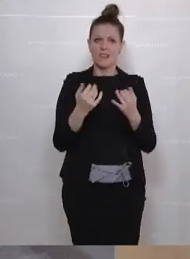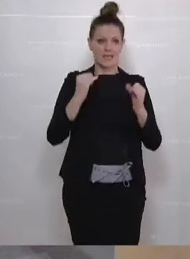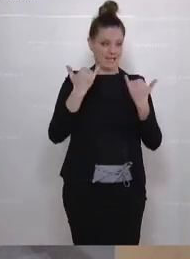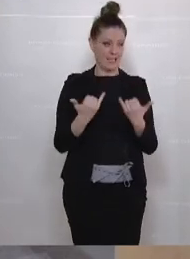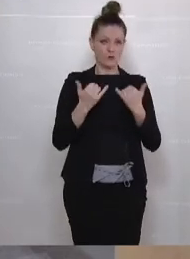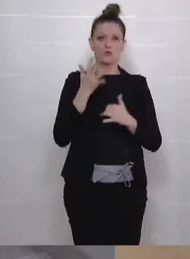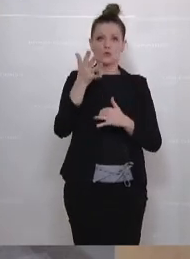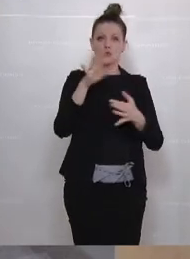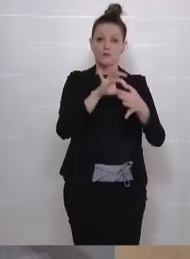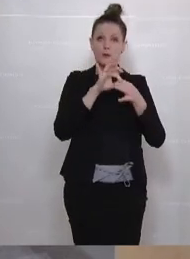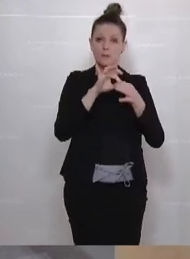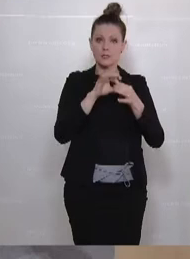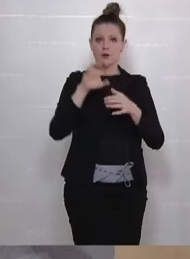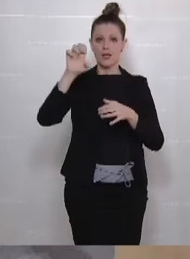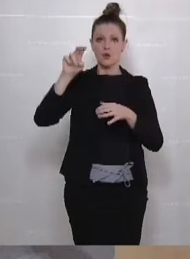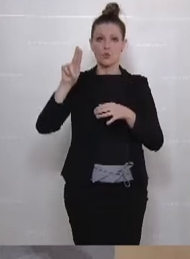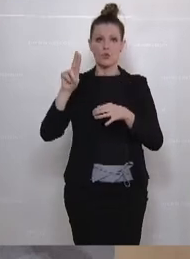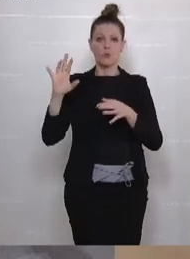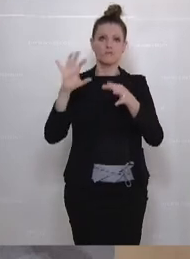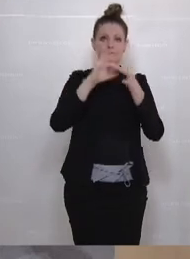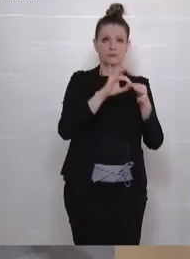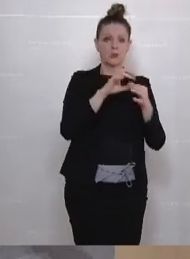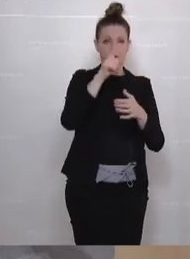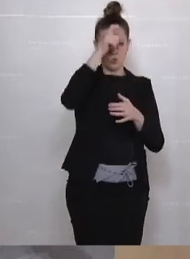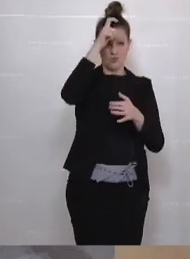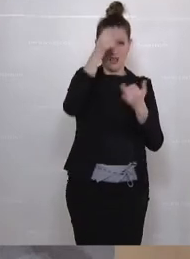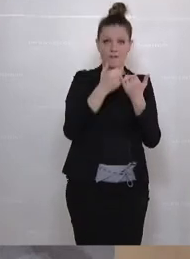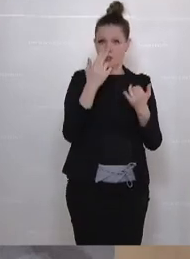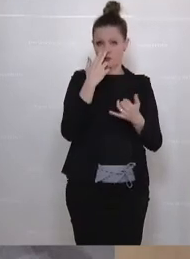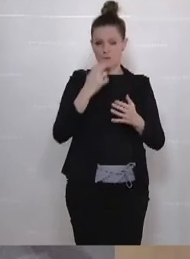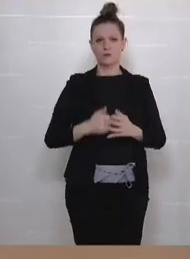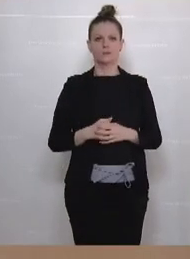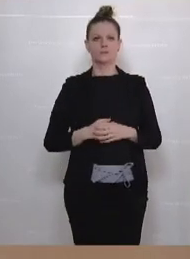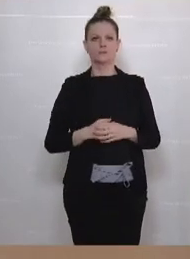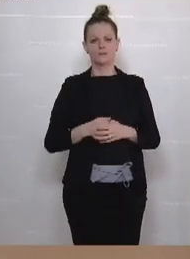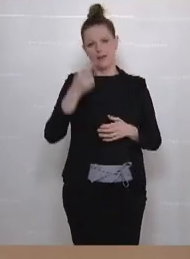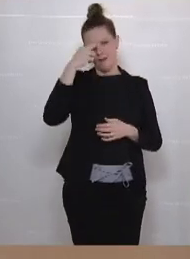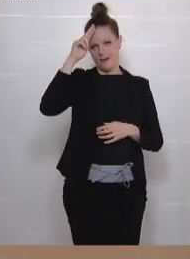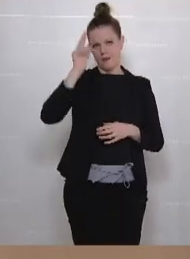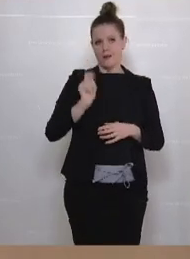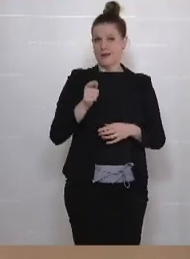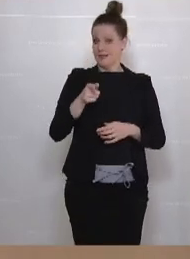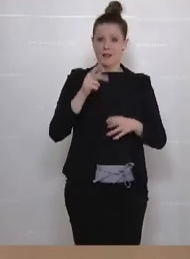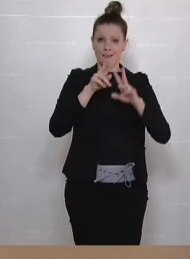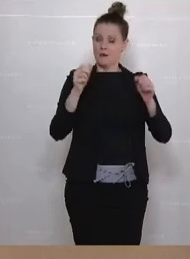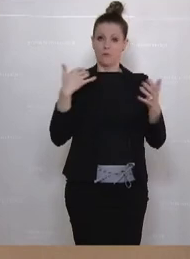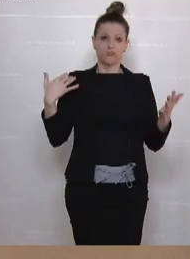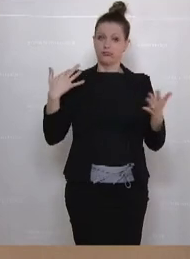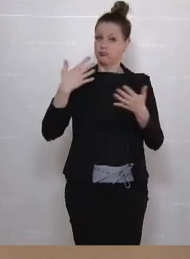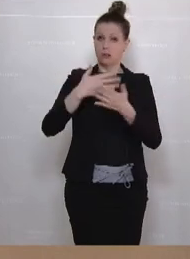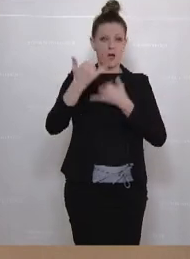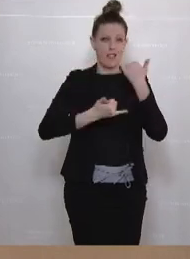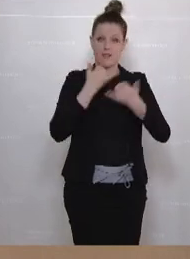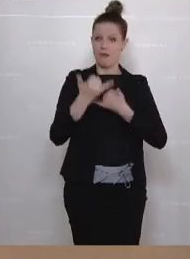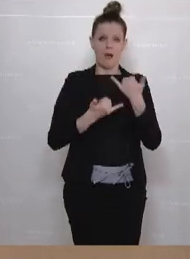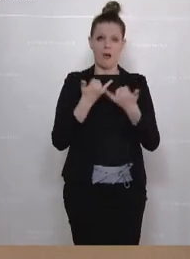Beziehungen der EU zur Türkei? Das ist ein Thema, Herr Abgeordneter, das mich jetzt schon seit vielen Jahren begleitet. Es ist